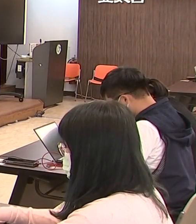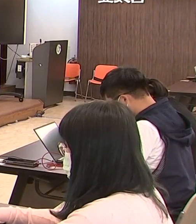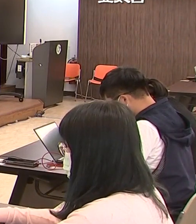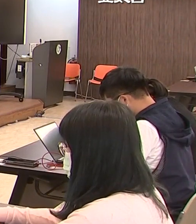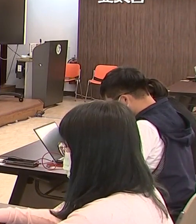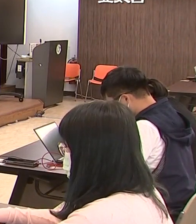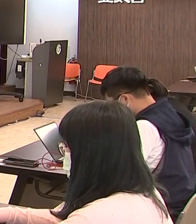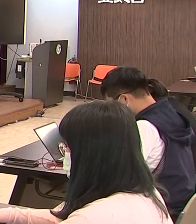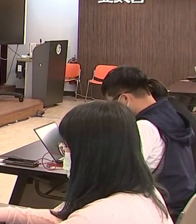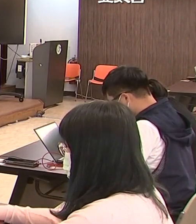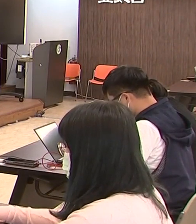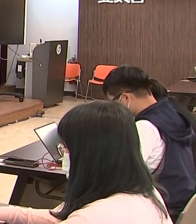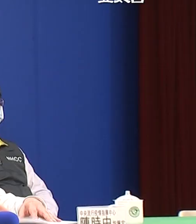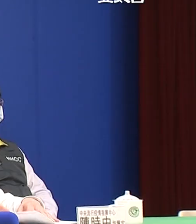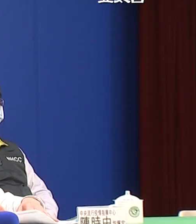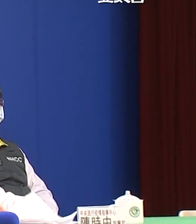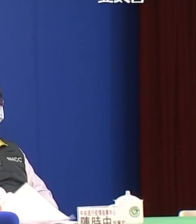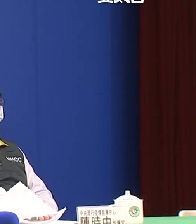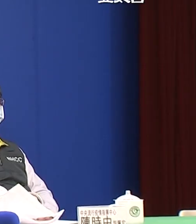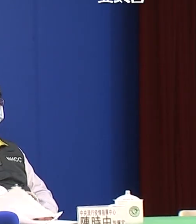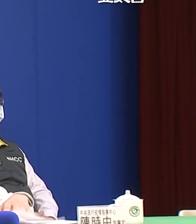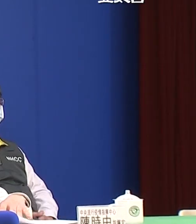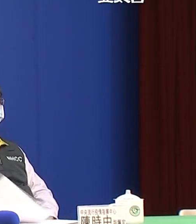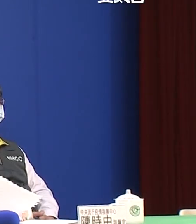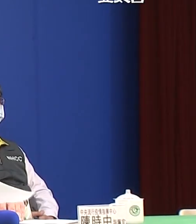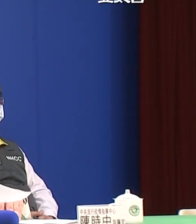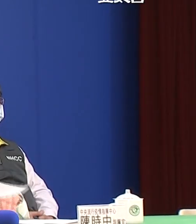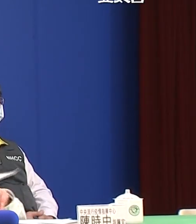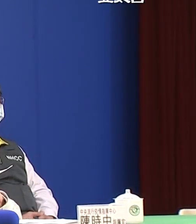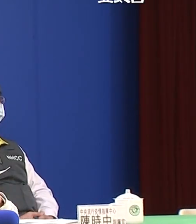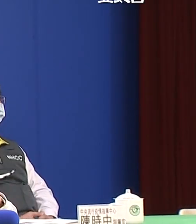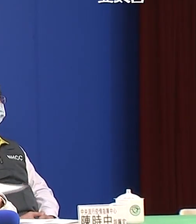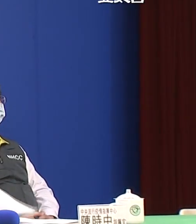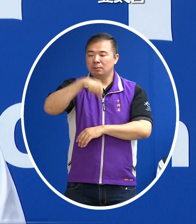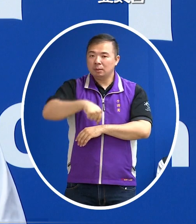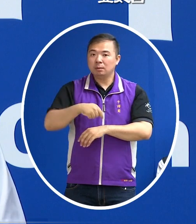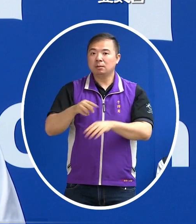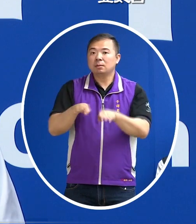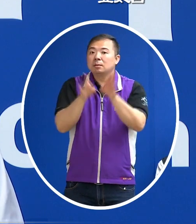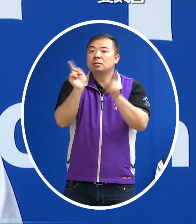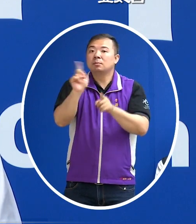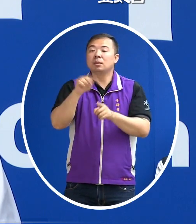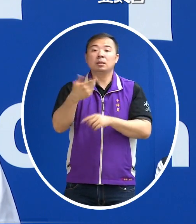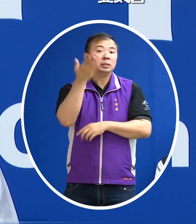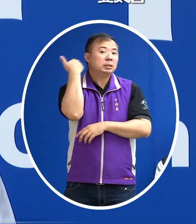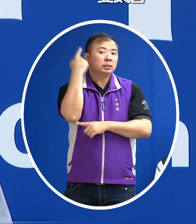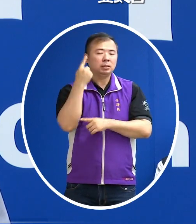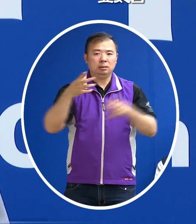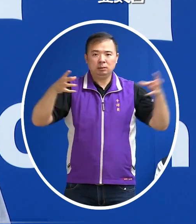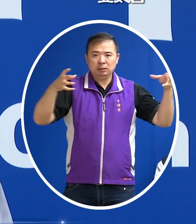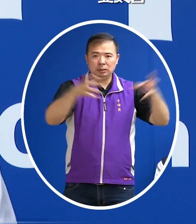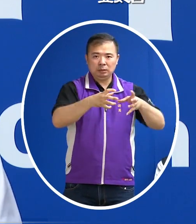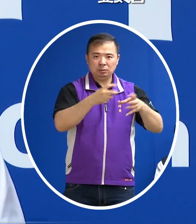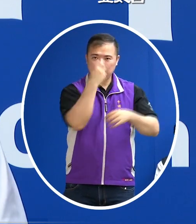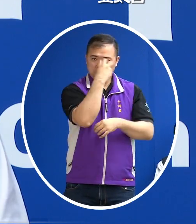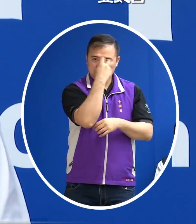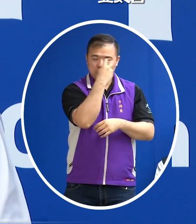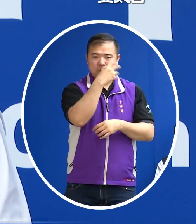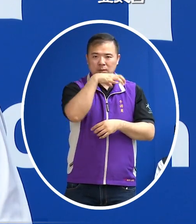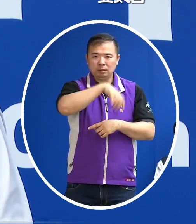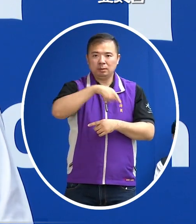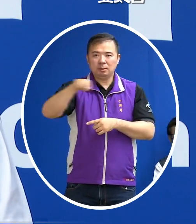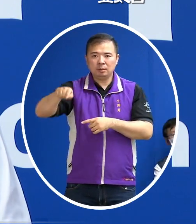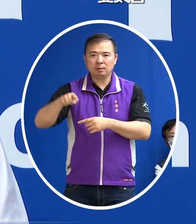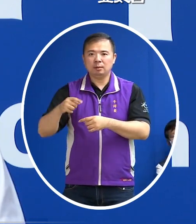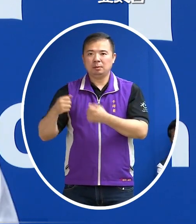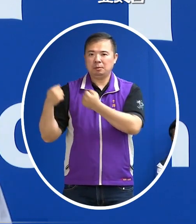兵将派车接送，避开闹区，之后返家自主健康管理七天。 集中检疫时，我们发起这个疏运，所造成